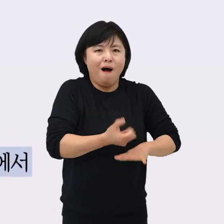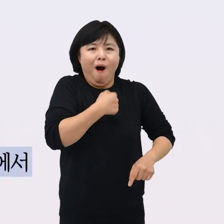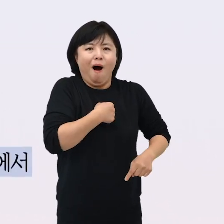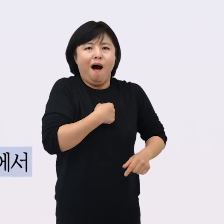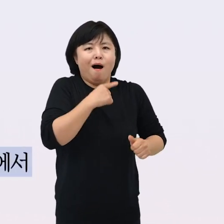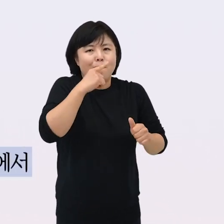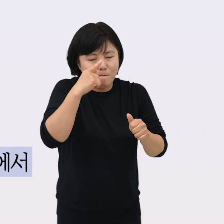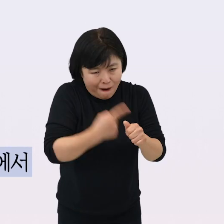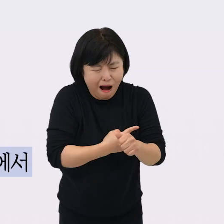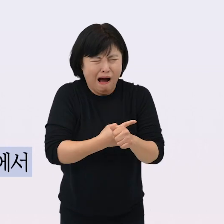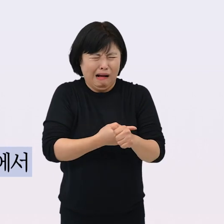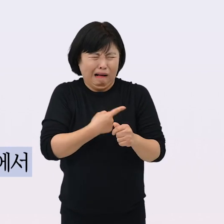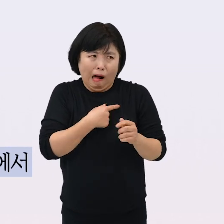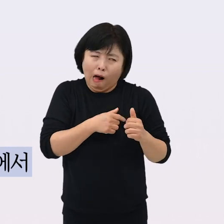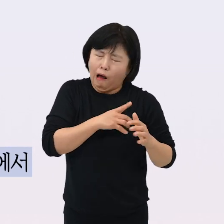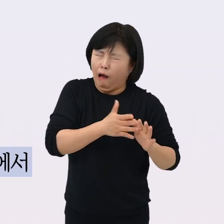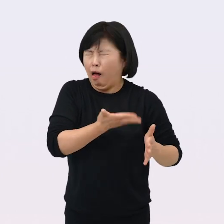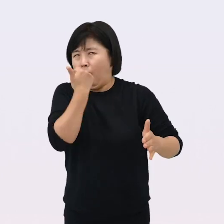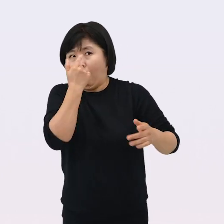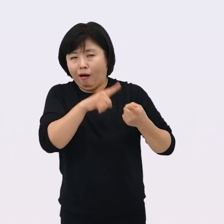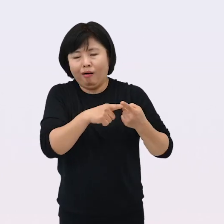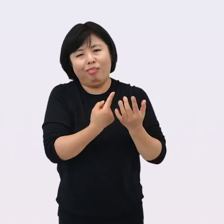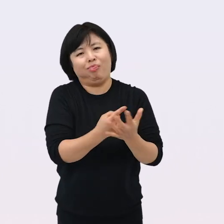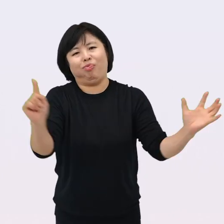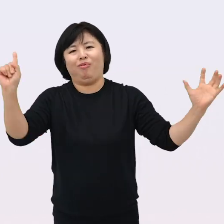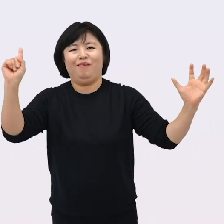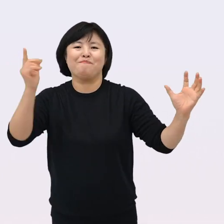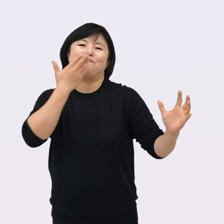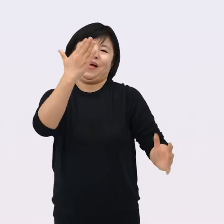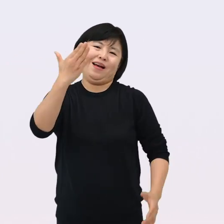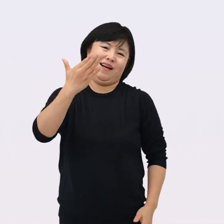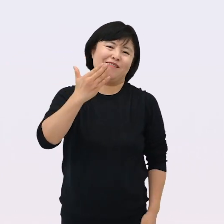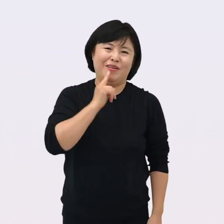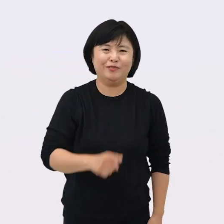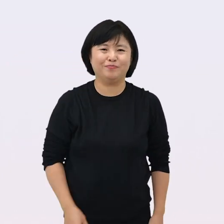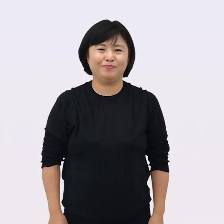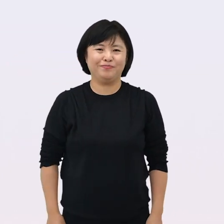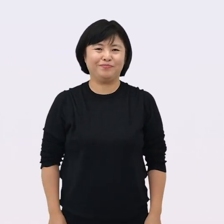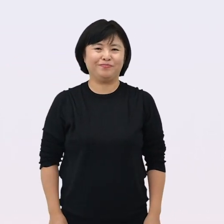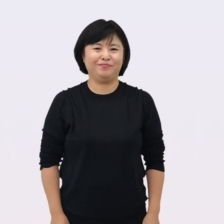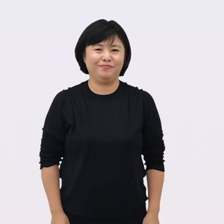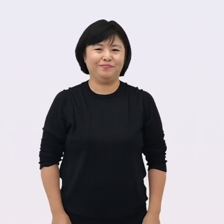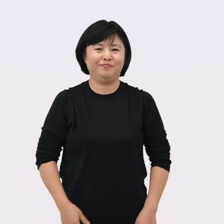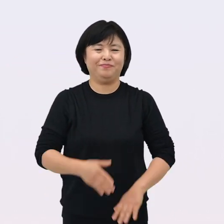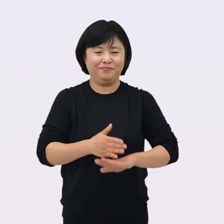게으름의 상태에 자기 삶이 있다는 느낌에서 많이 벗어날 수 있을 거라고 생각합니다.